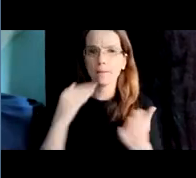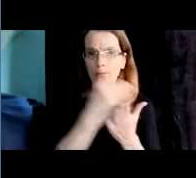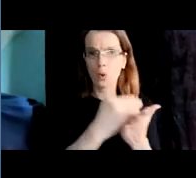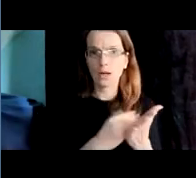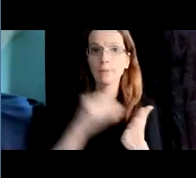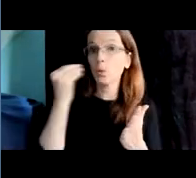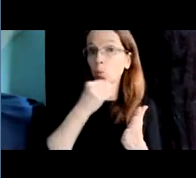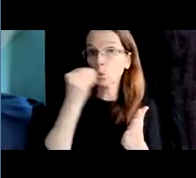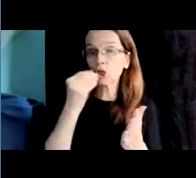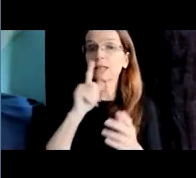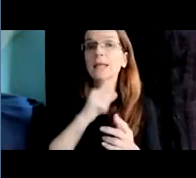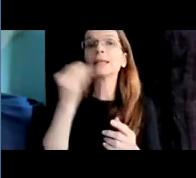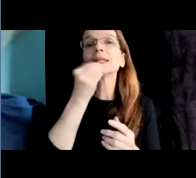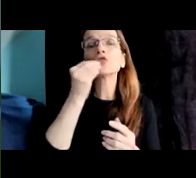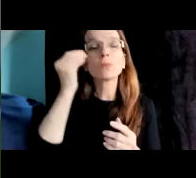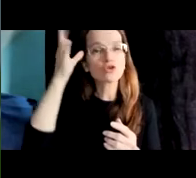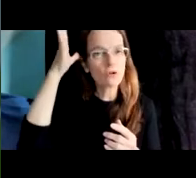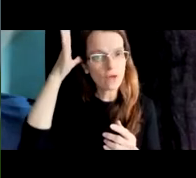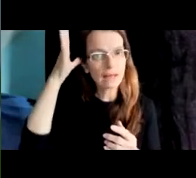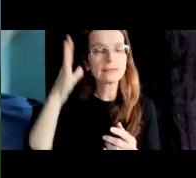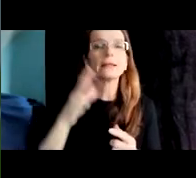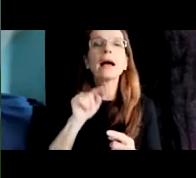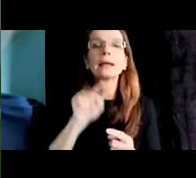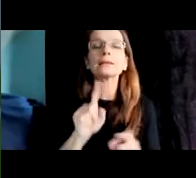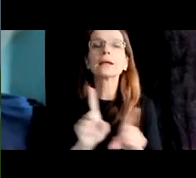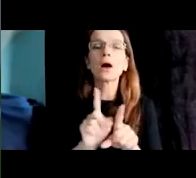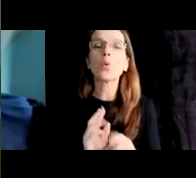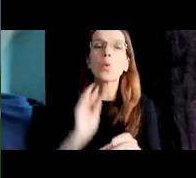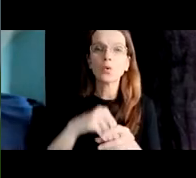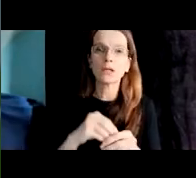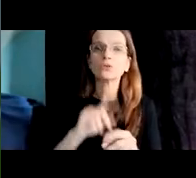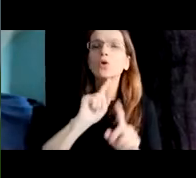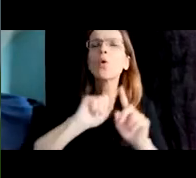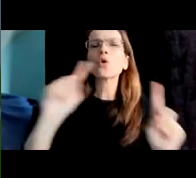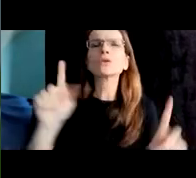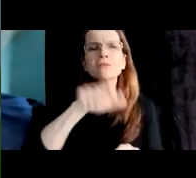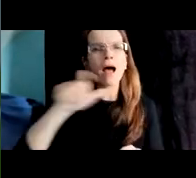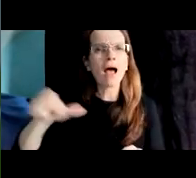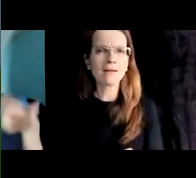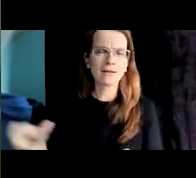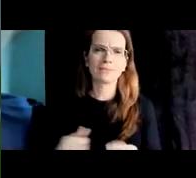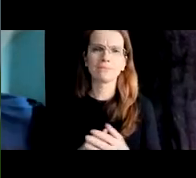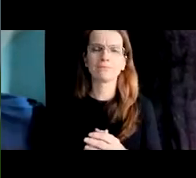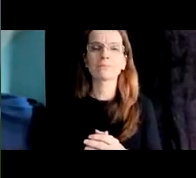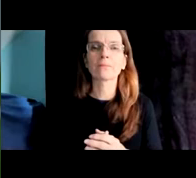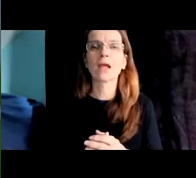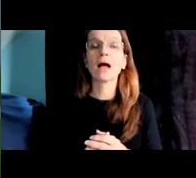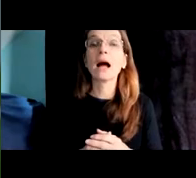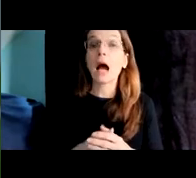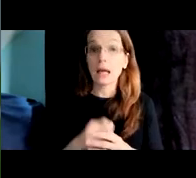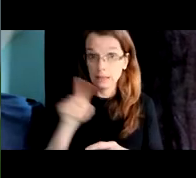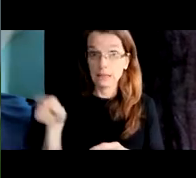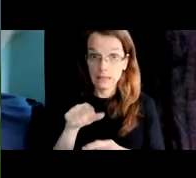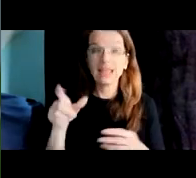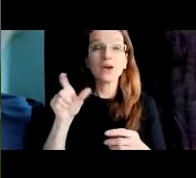in izobraževanja, ki se jih udeležujejo tudi drugi učeči se. Pri čemer pa osebe s